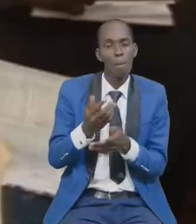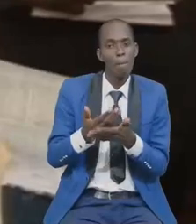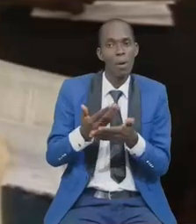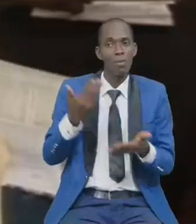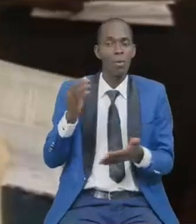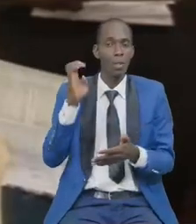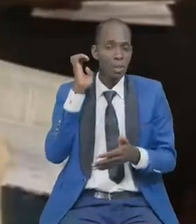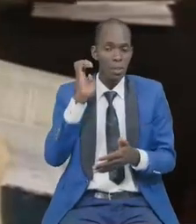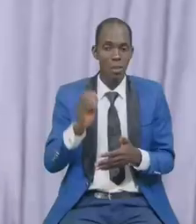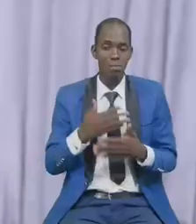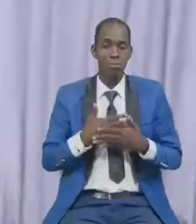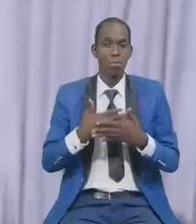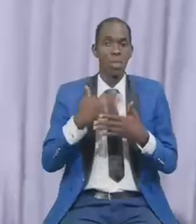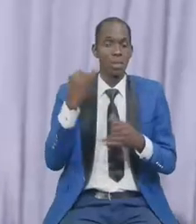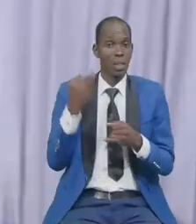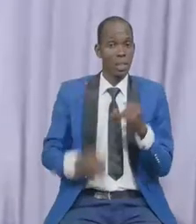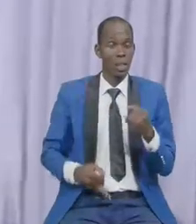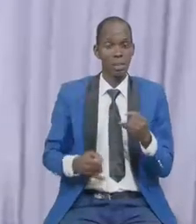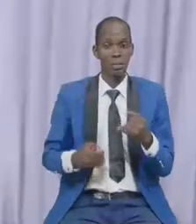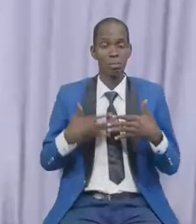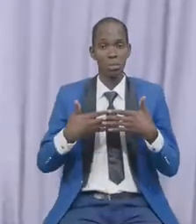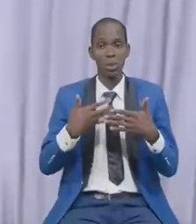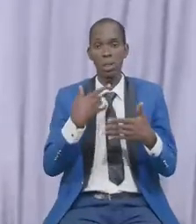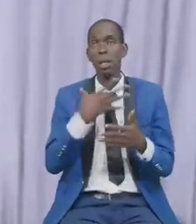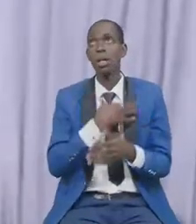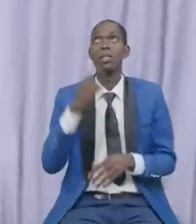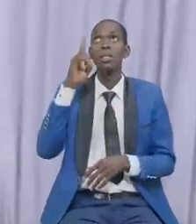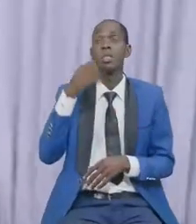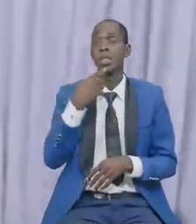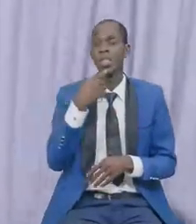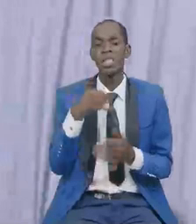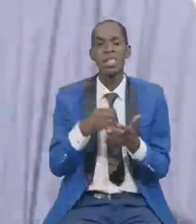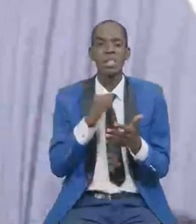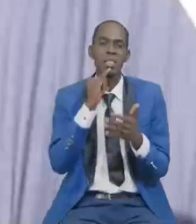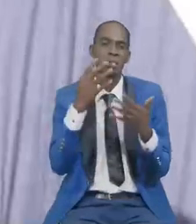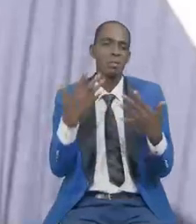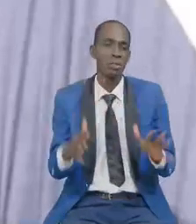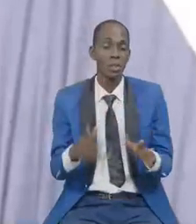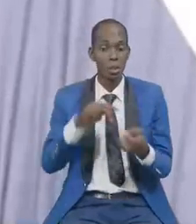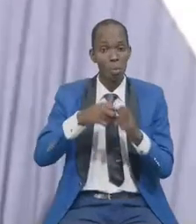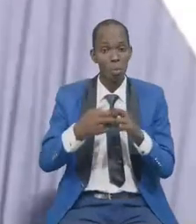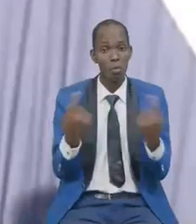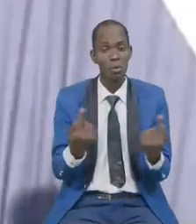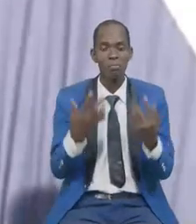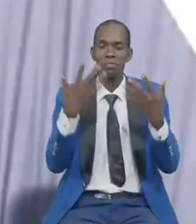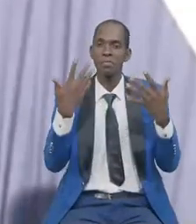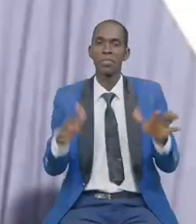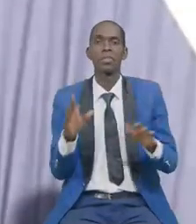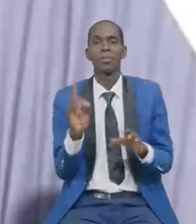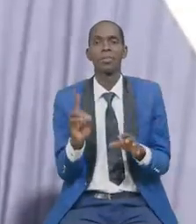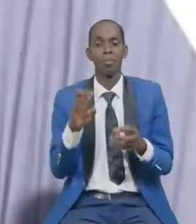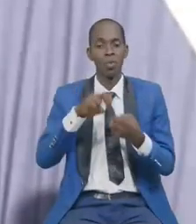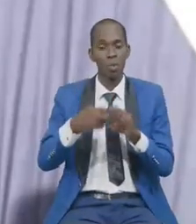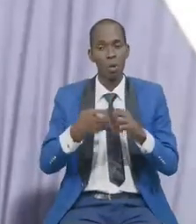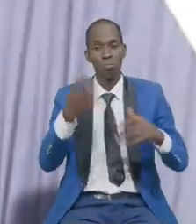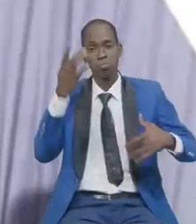son dernier souffle, il dit « Tout est accompli ». Le problème du péché est terminé. Le problème de la maladie est